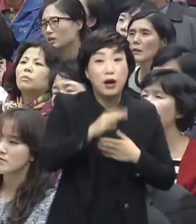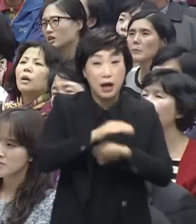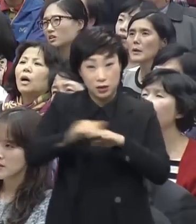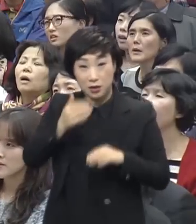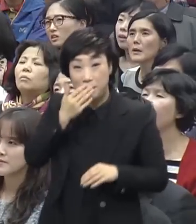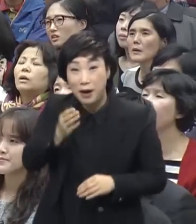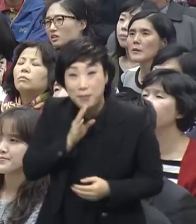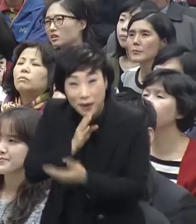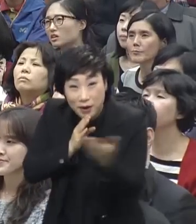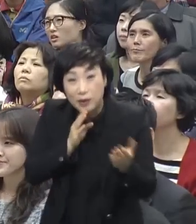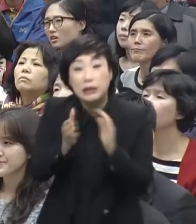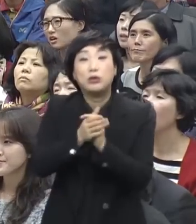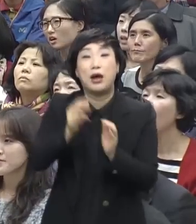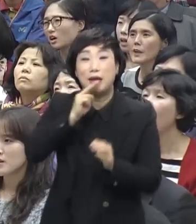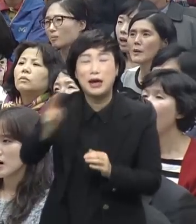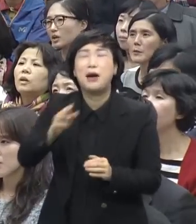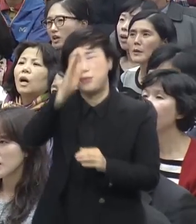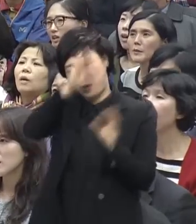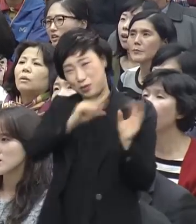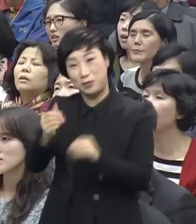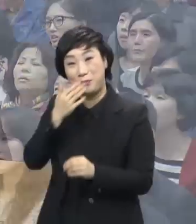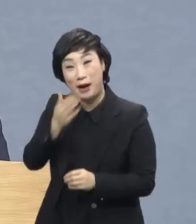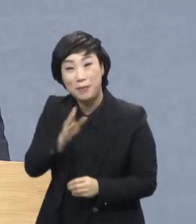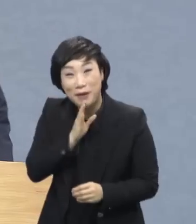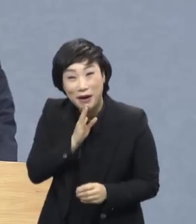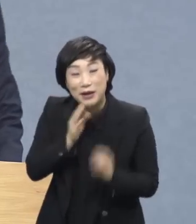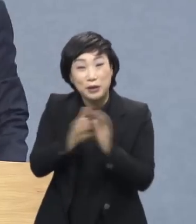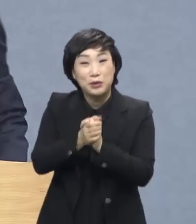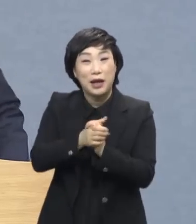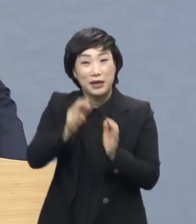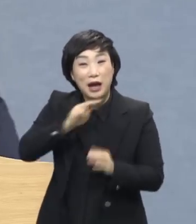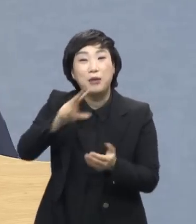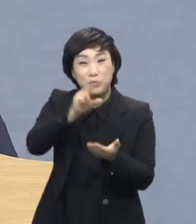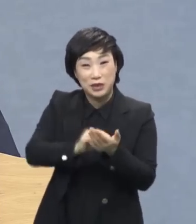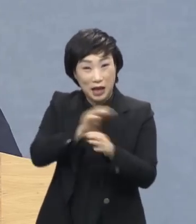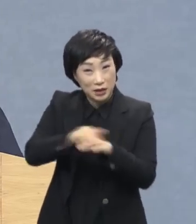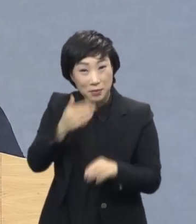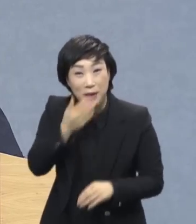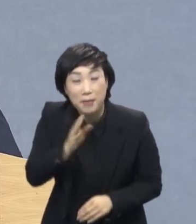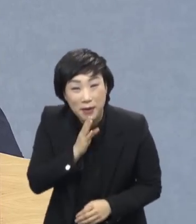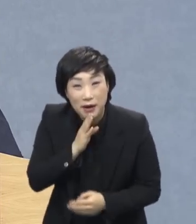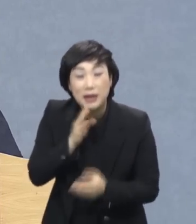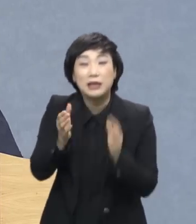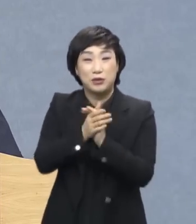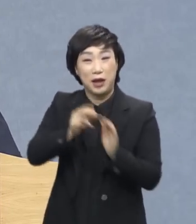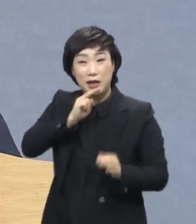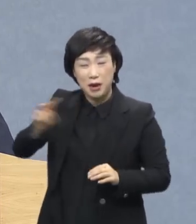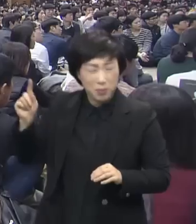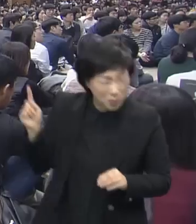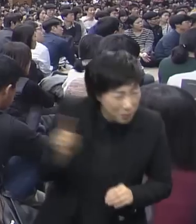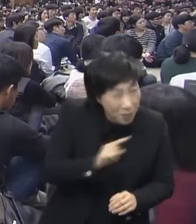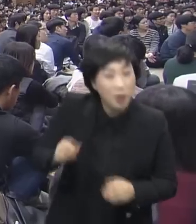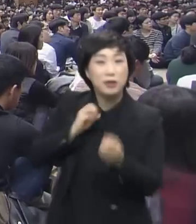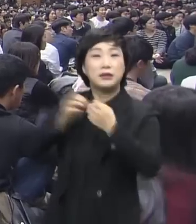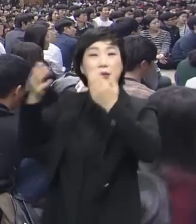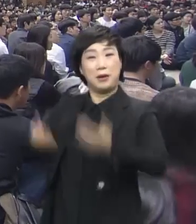해결한다. 기도해야 병을 고친다. 기도해야 문제를 해결한다. 기도해야 무엇이든지 받을 수